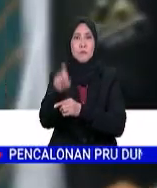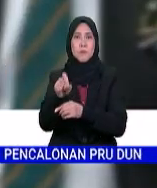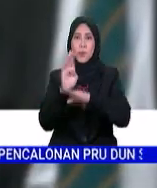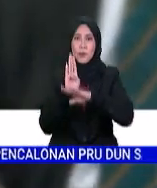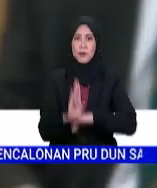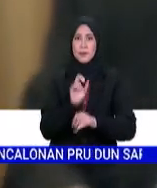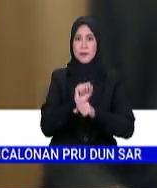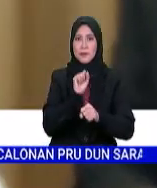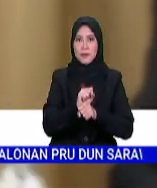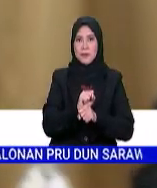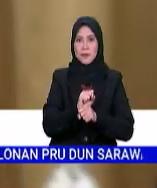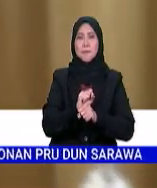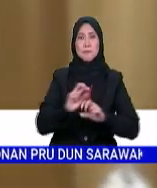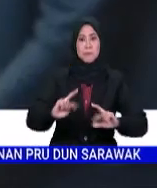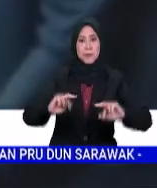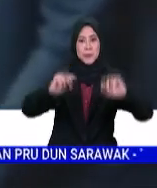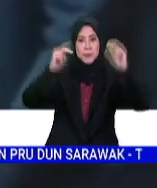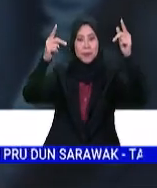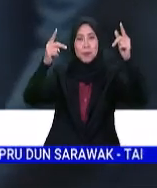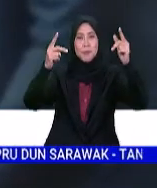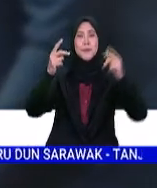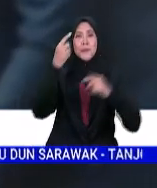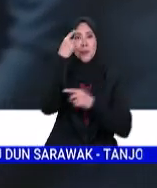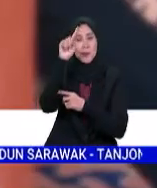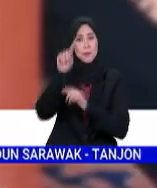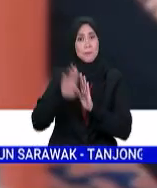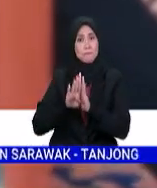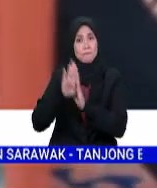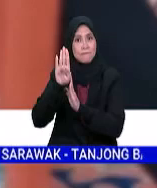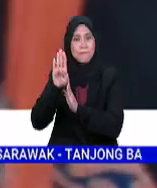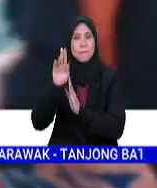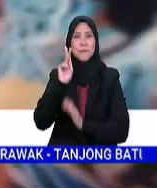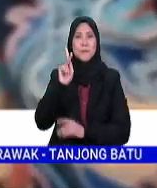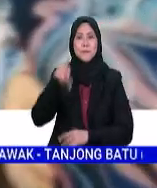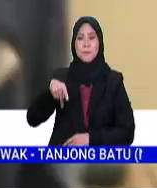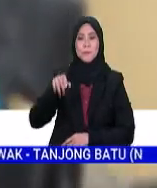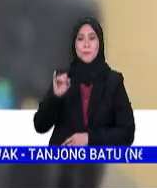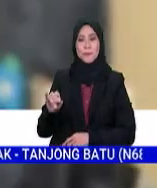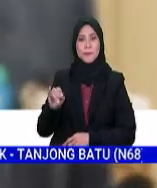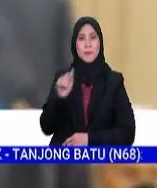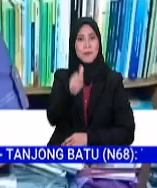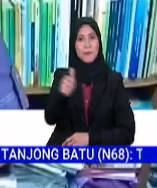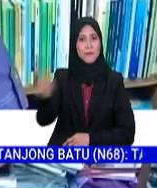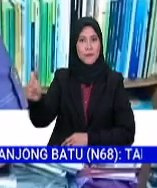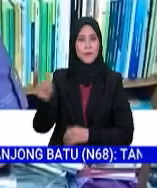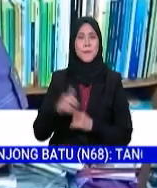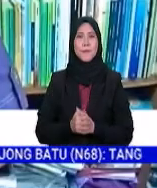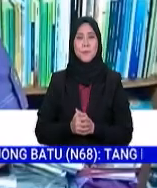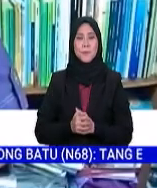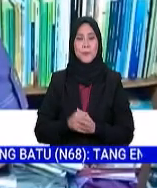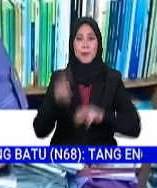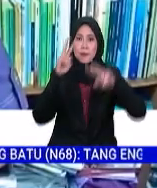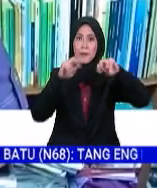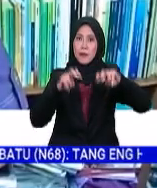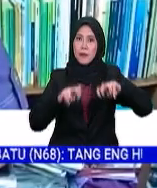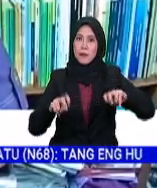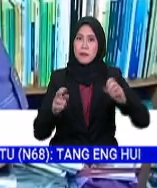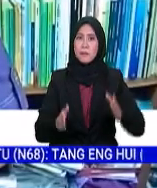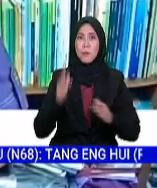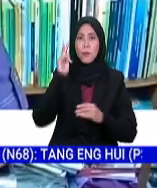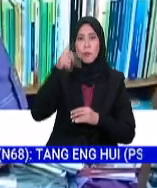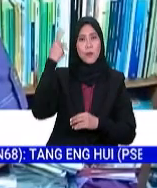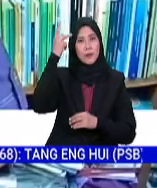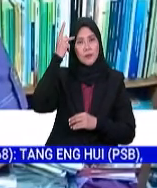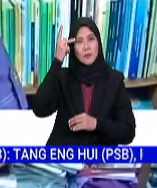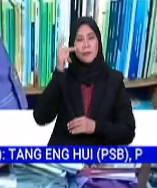budaya kerja berprestasi tinggi sebagai indeks prestasi utama KPI masing-masing. Menurut penganalisis politik Profesor